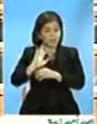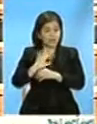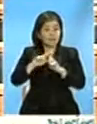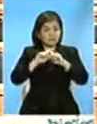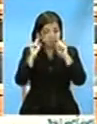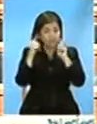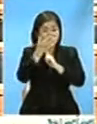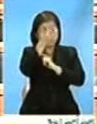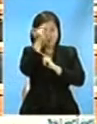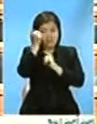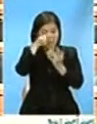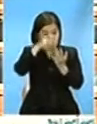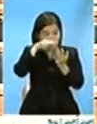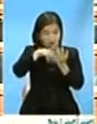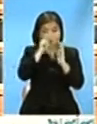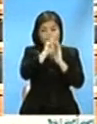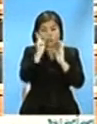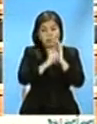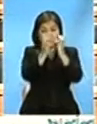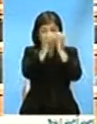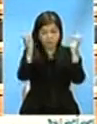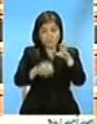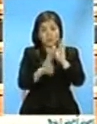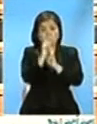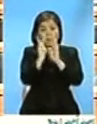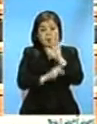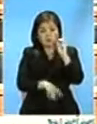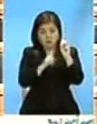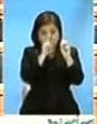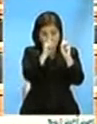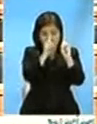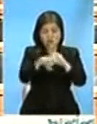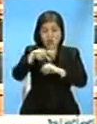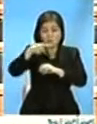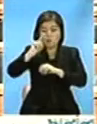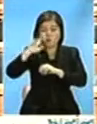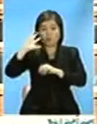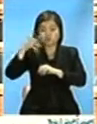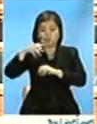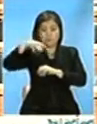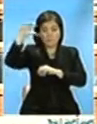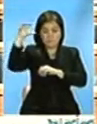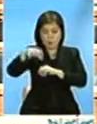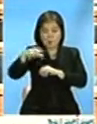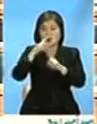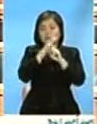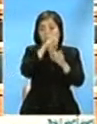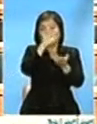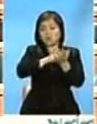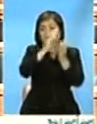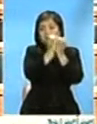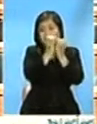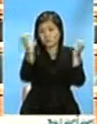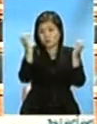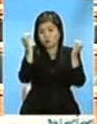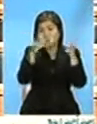าอาจจะลืมอ่านกฎหมายรัฐธรรมนูญในมาตราหนึ่งปปช.เป็นองค์กรเดียวที่รัฐธรรมนูญฉบับนี้ไม่เขียน